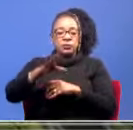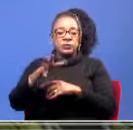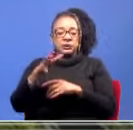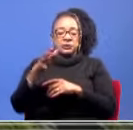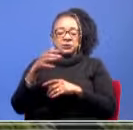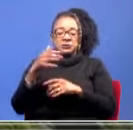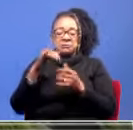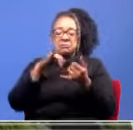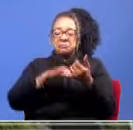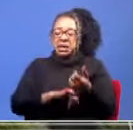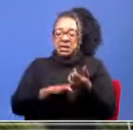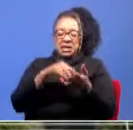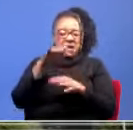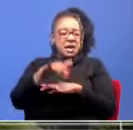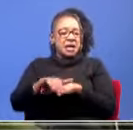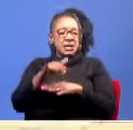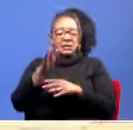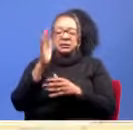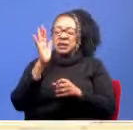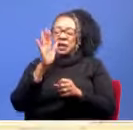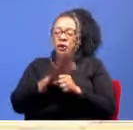mapema zimekithiri mno.